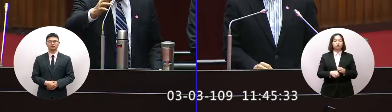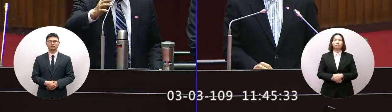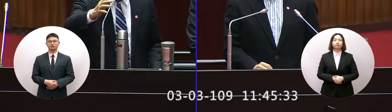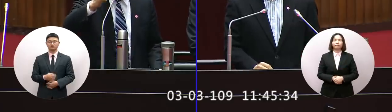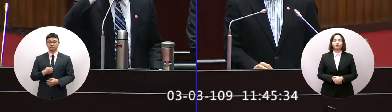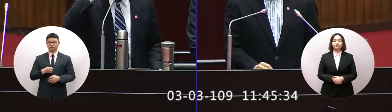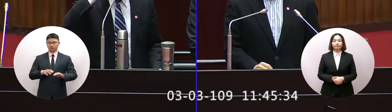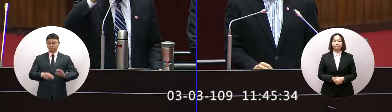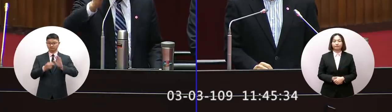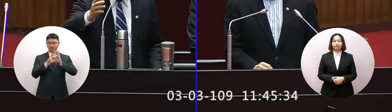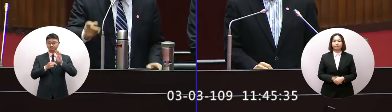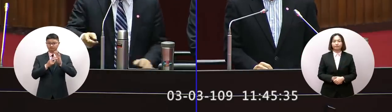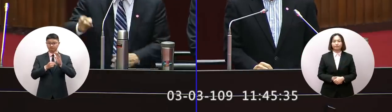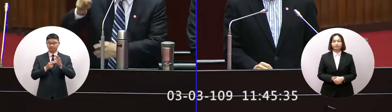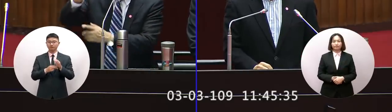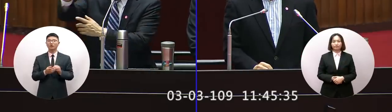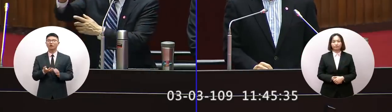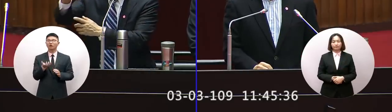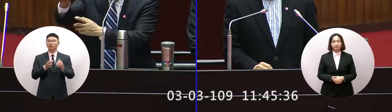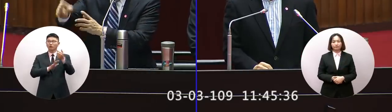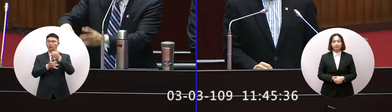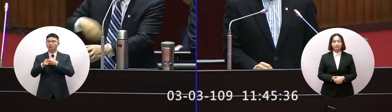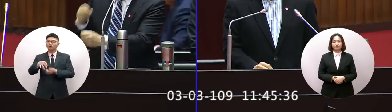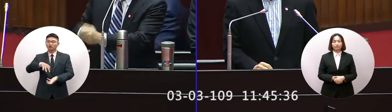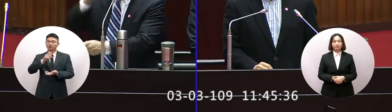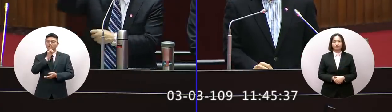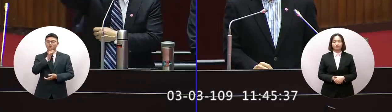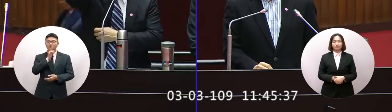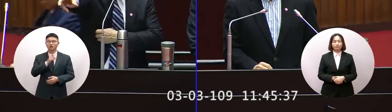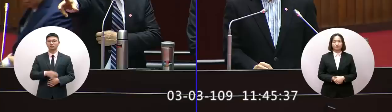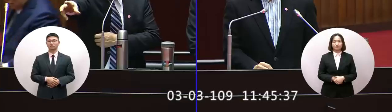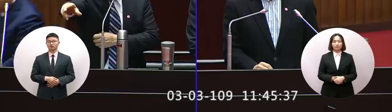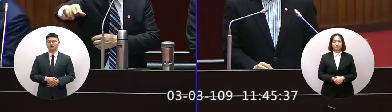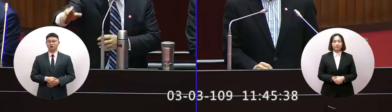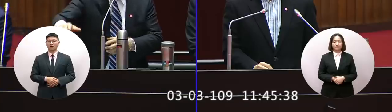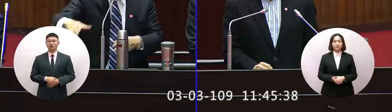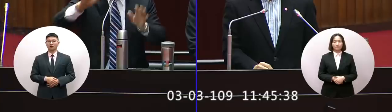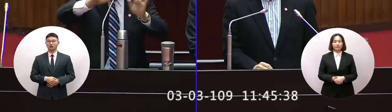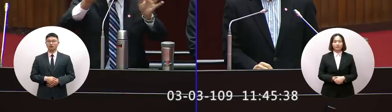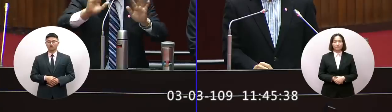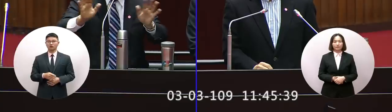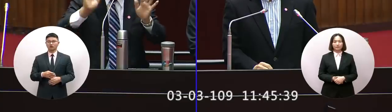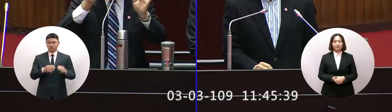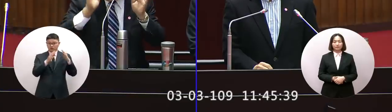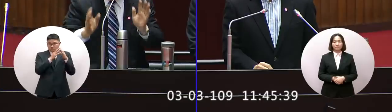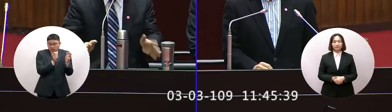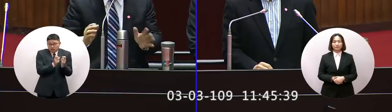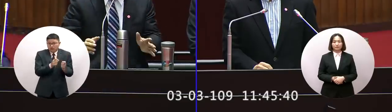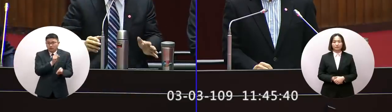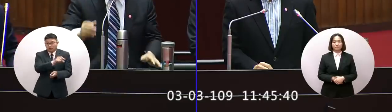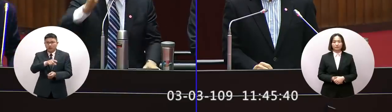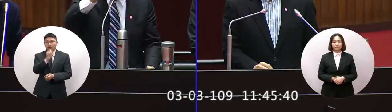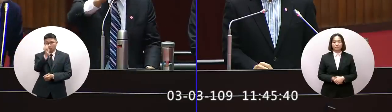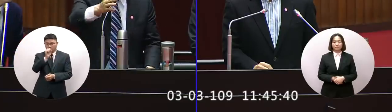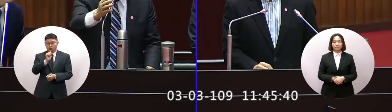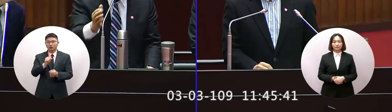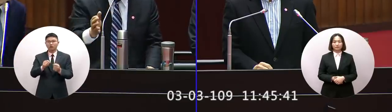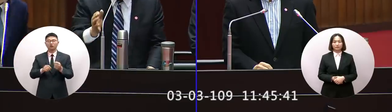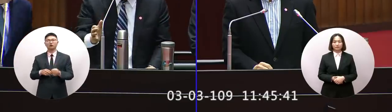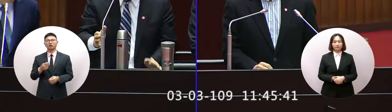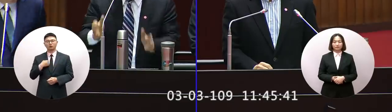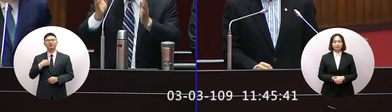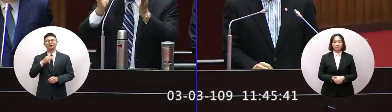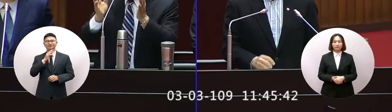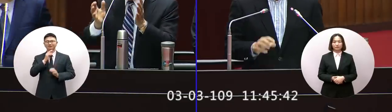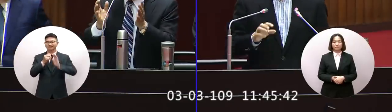所以我說跟委員你剛才說只有到異地上沒有啦沒有你會定啦所以我